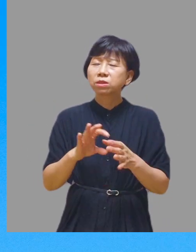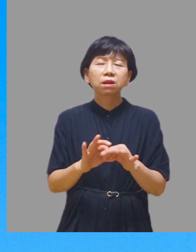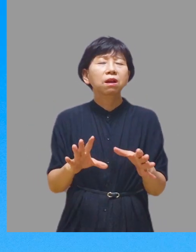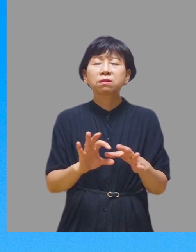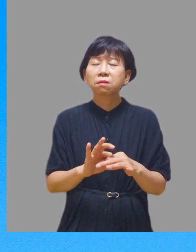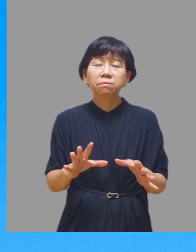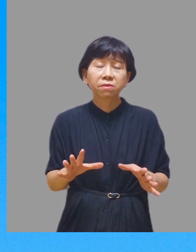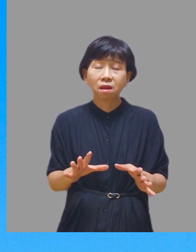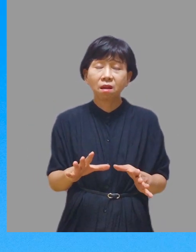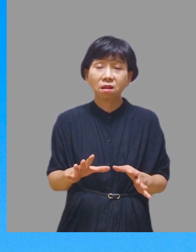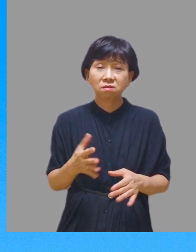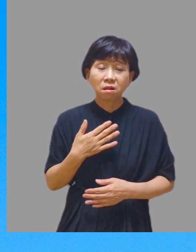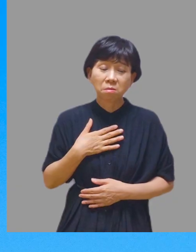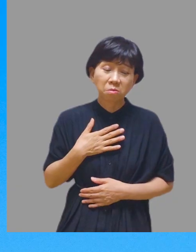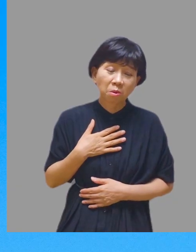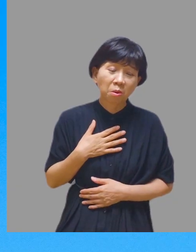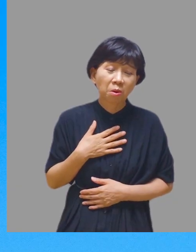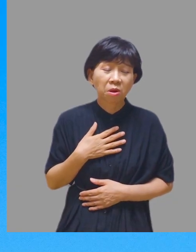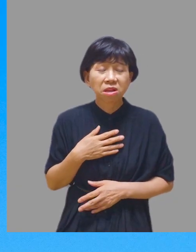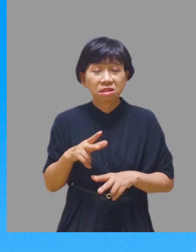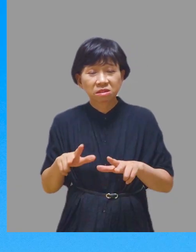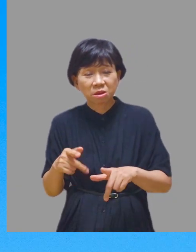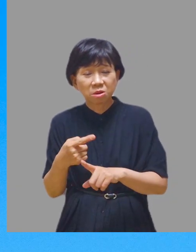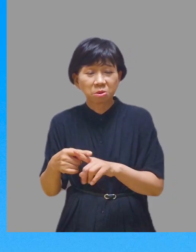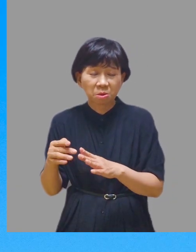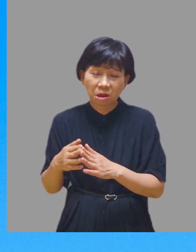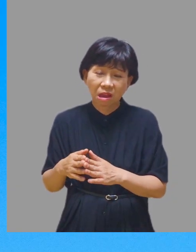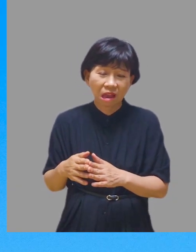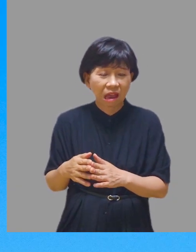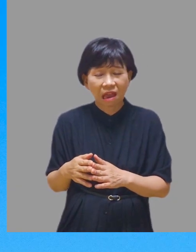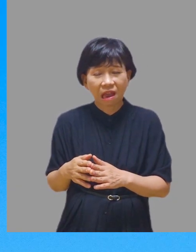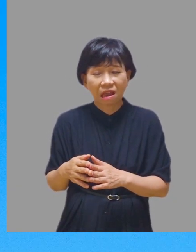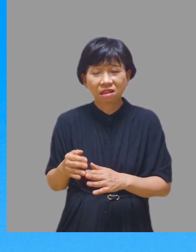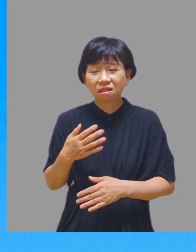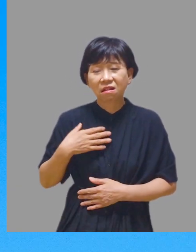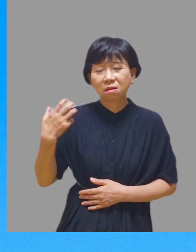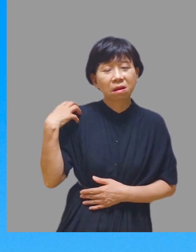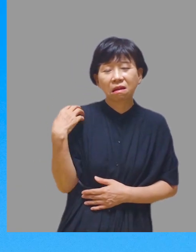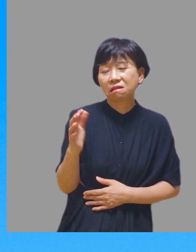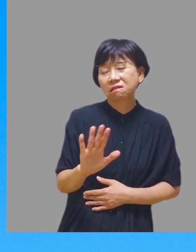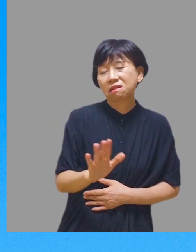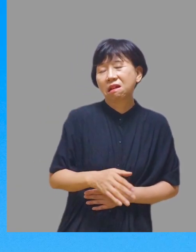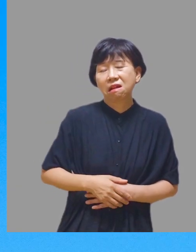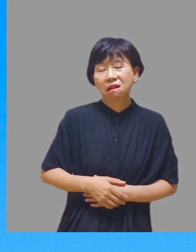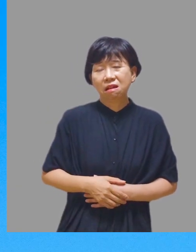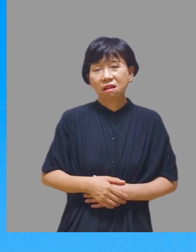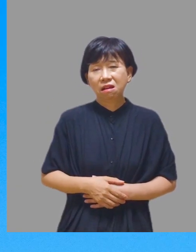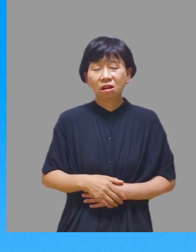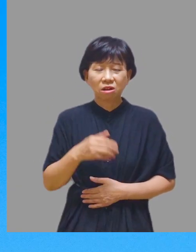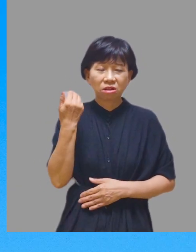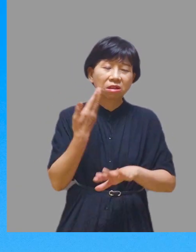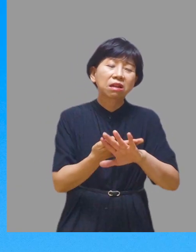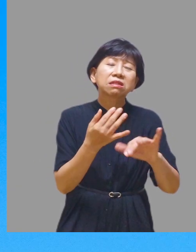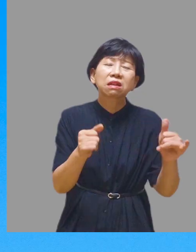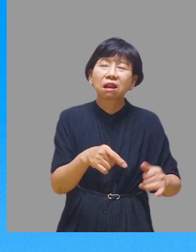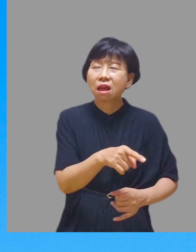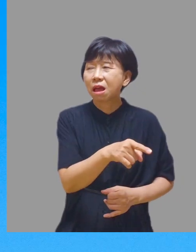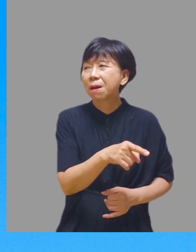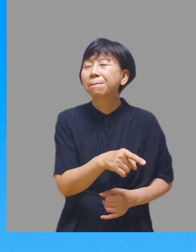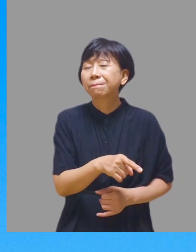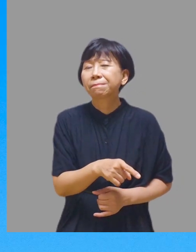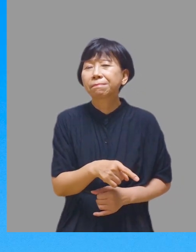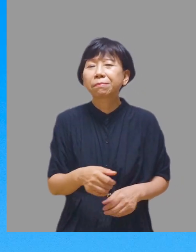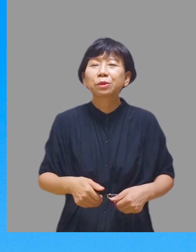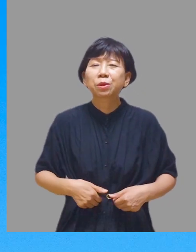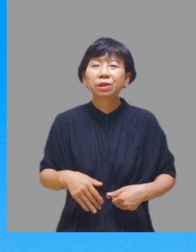내가 교회 나온 지 얼마나 됐다고. 이건 내가 할 일이 아니야. 내 역할이 아니야. 아이고, 이거는 누가 하실 역할이네.